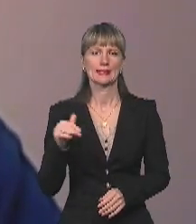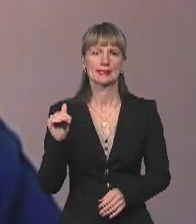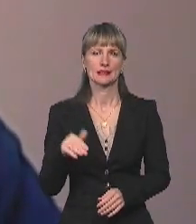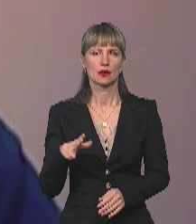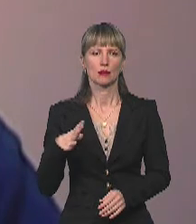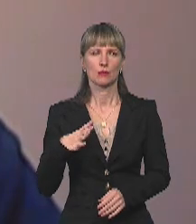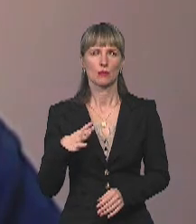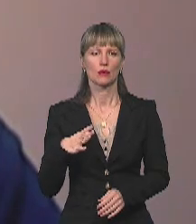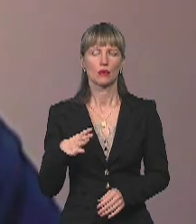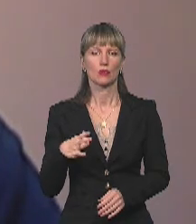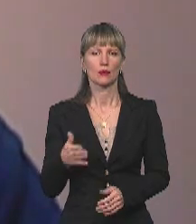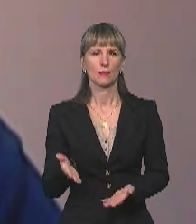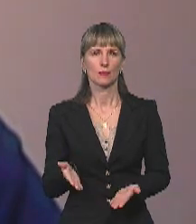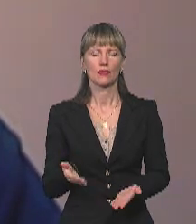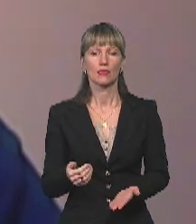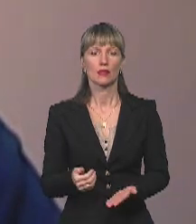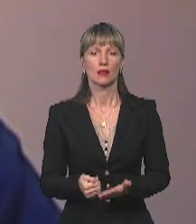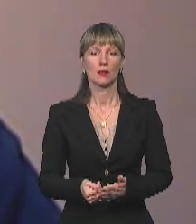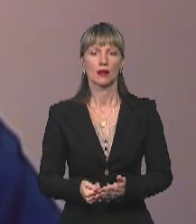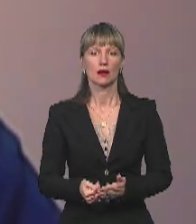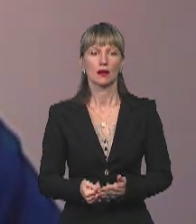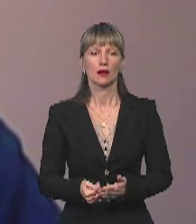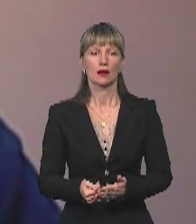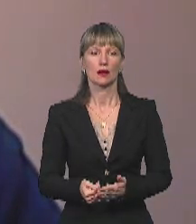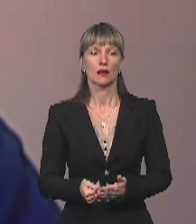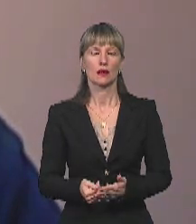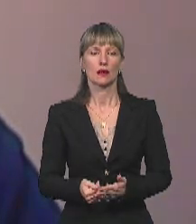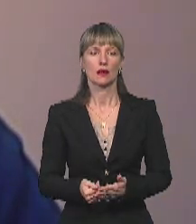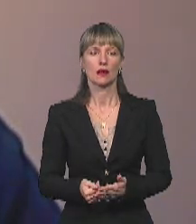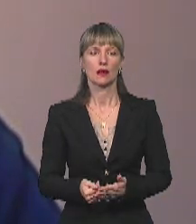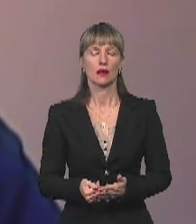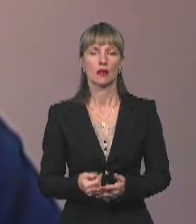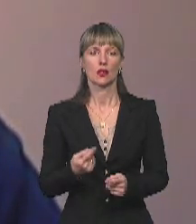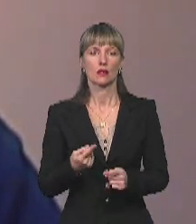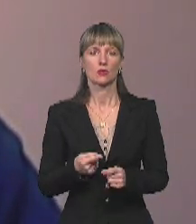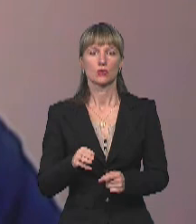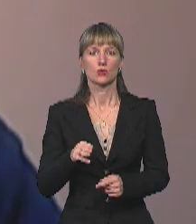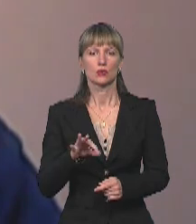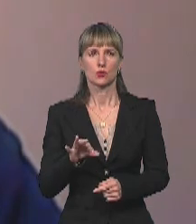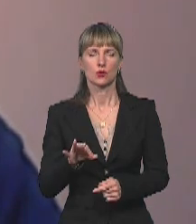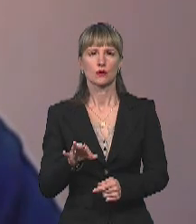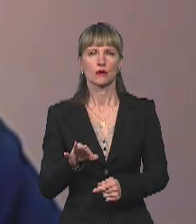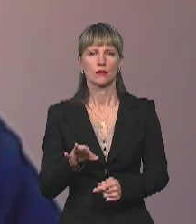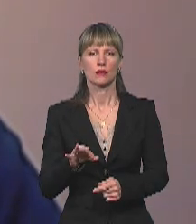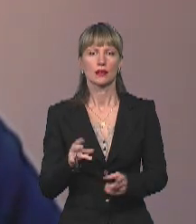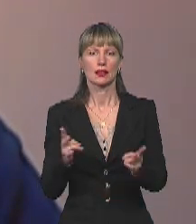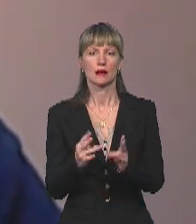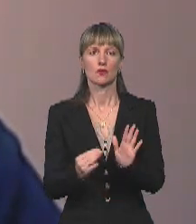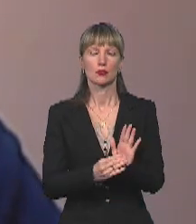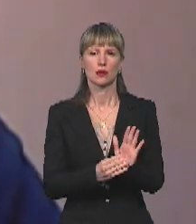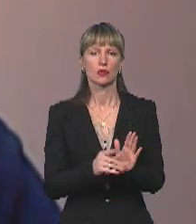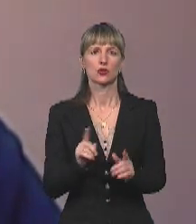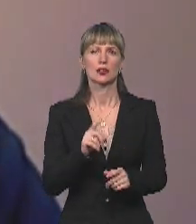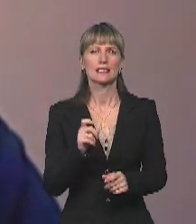було, скажімо так, да? От, безробітних. То повинен, ну, треба відмітити, що з